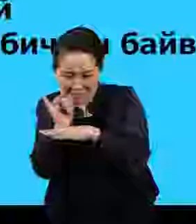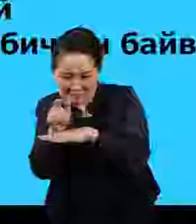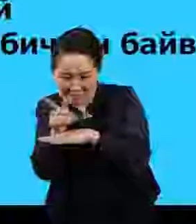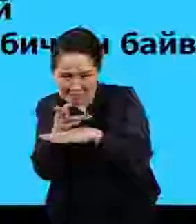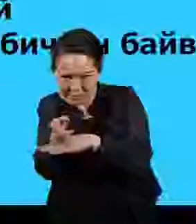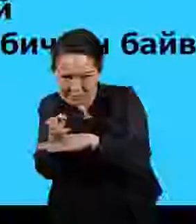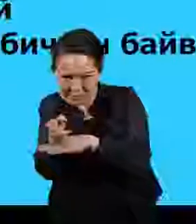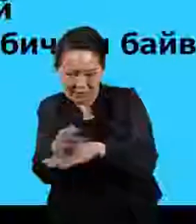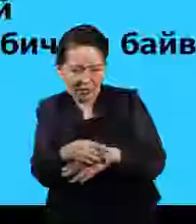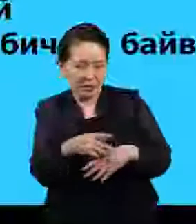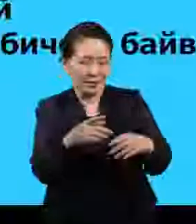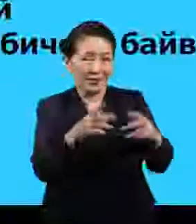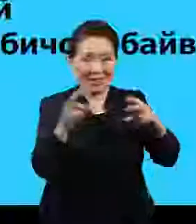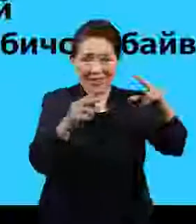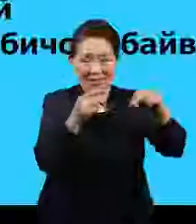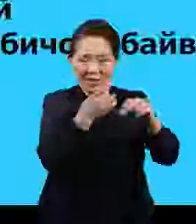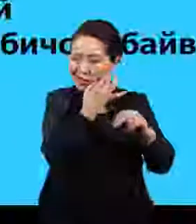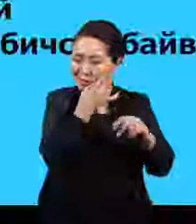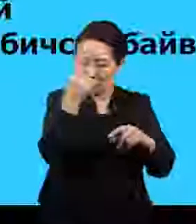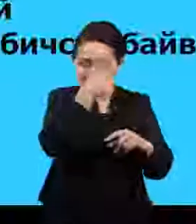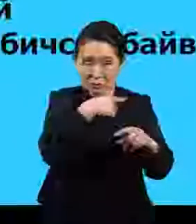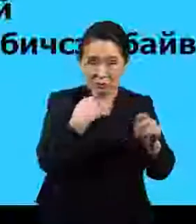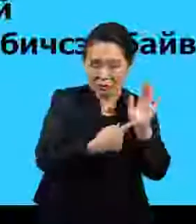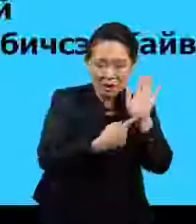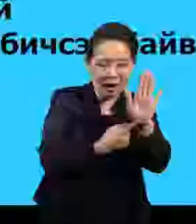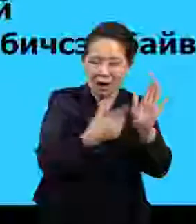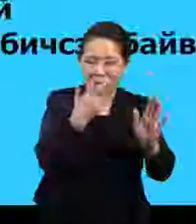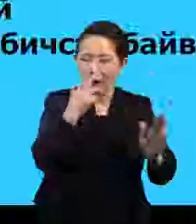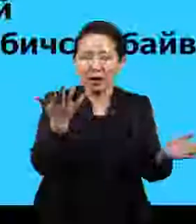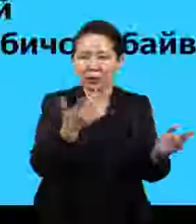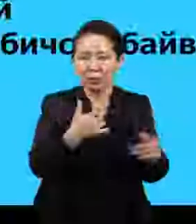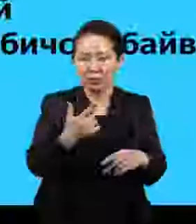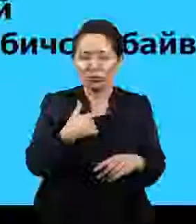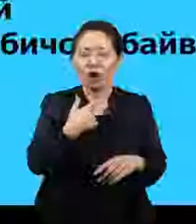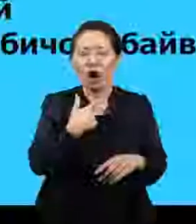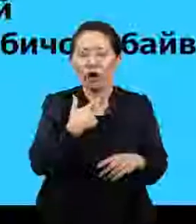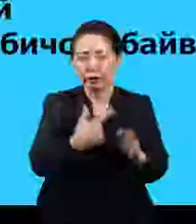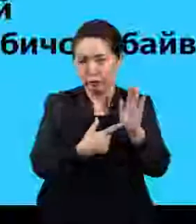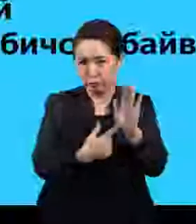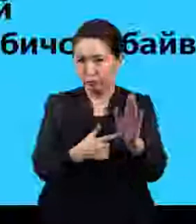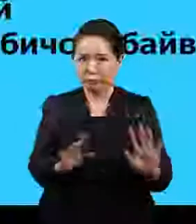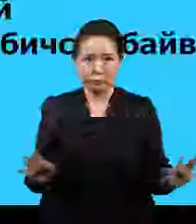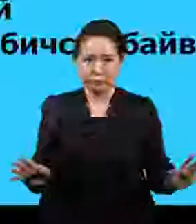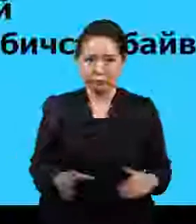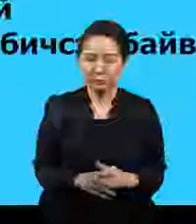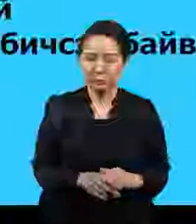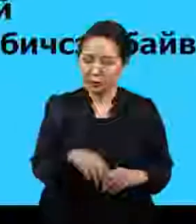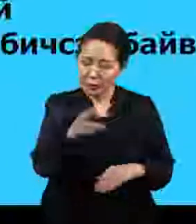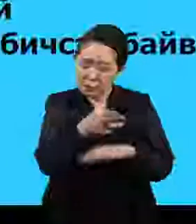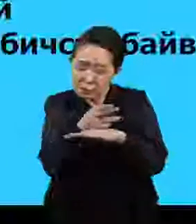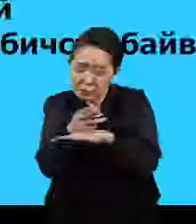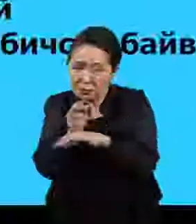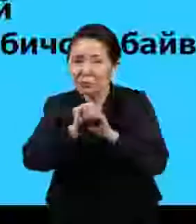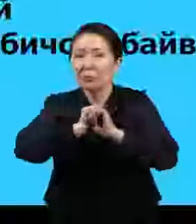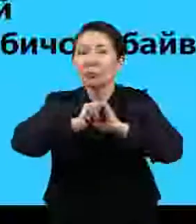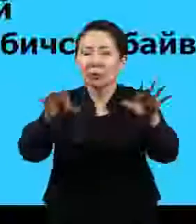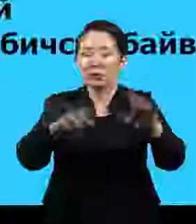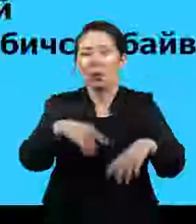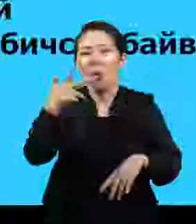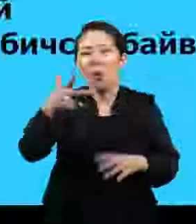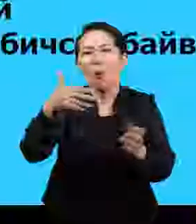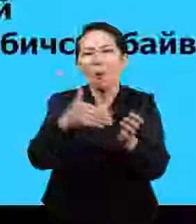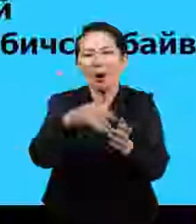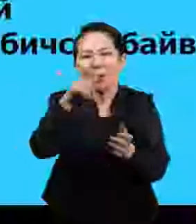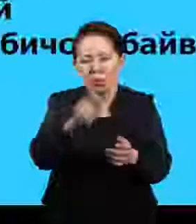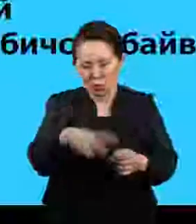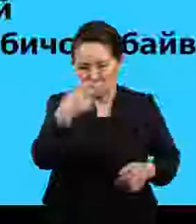ба маргалдаж буй эрэгтэй жолоочийн дүр төрхийг харуулалгүйгээр зөвхөн дуу хоолойг бичсэн байна. Уг бичлэгийг 3000